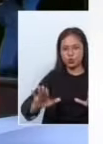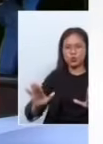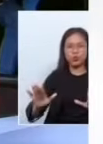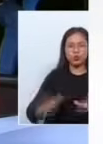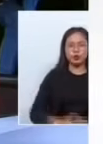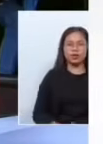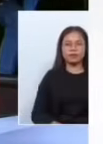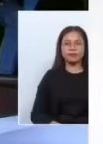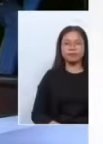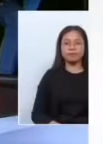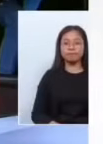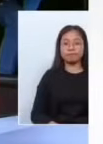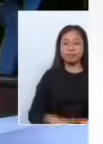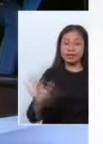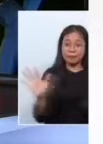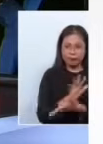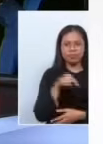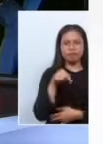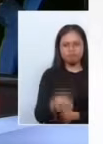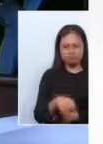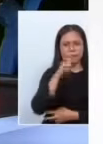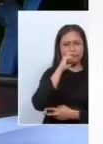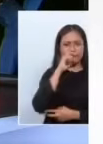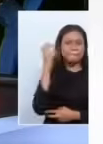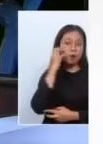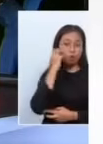Iya, memang idealnya kalau misal kita bicara